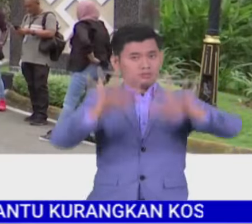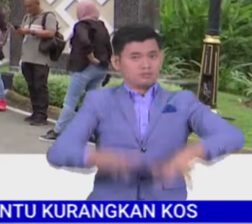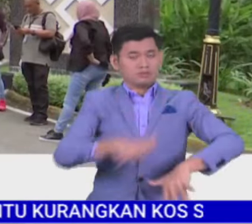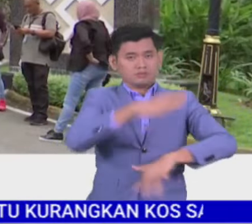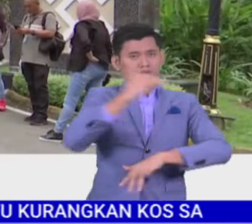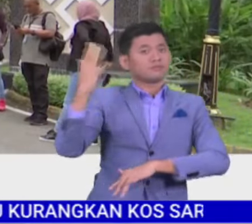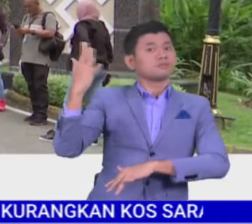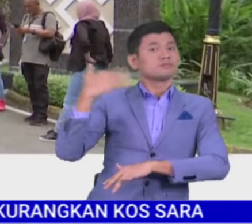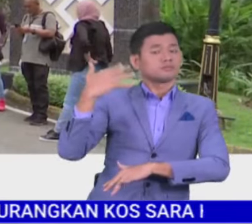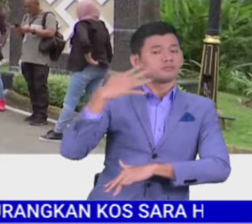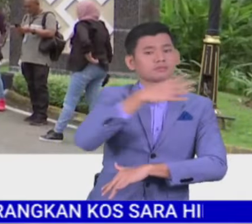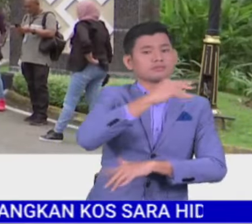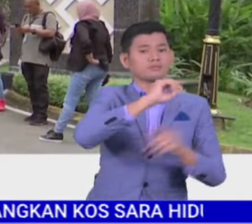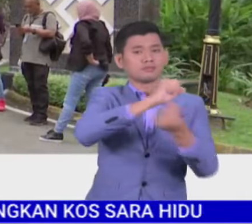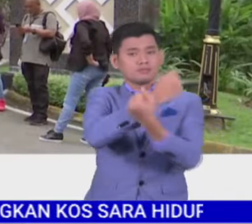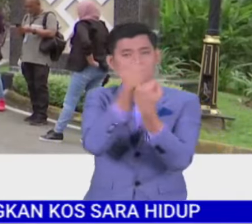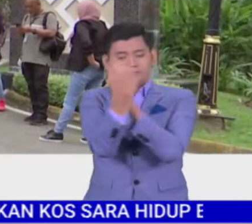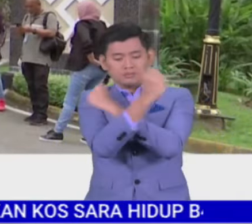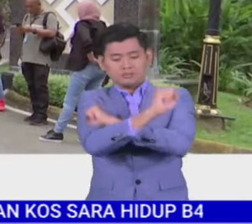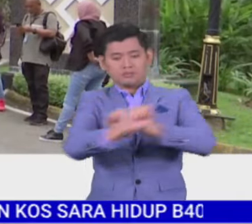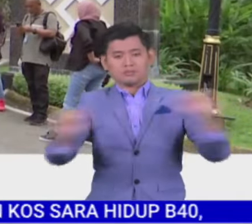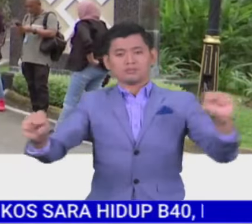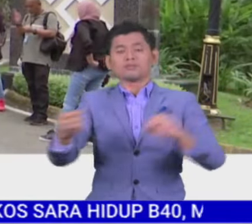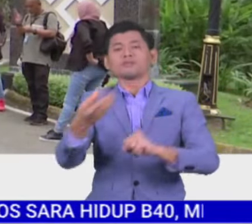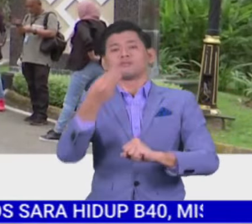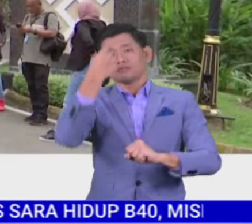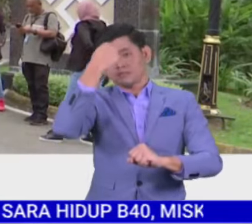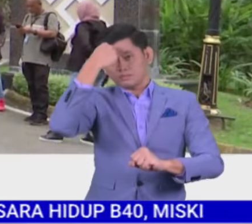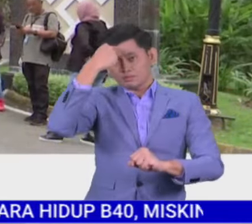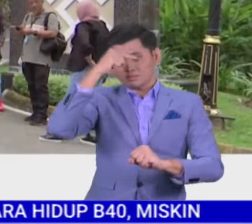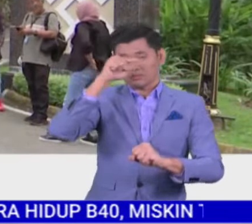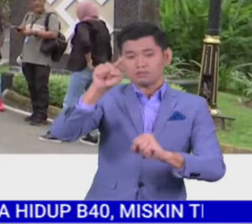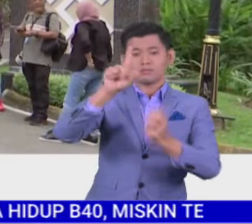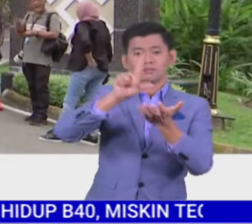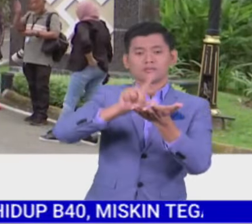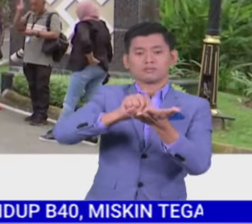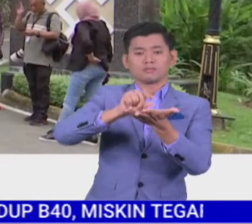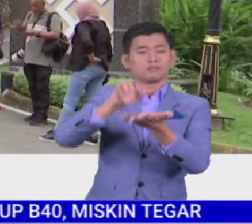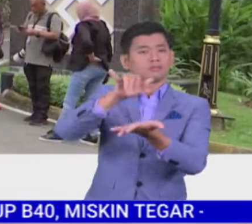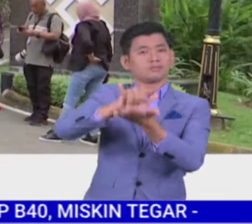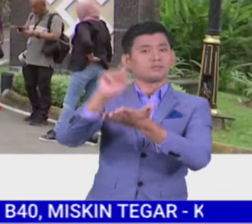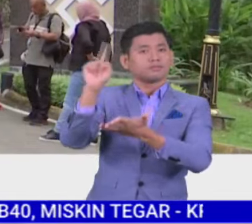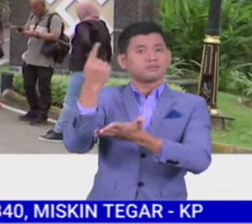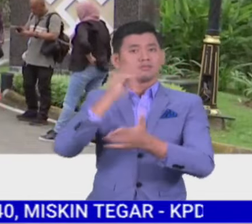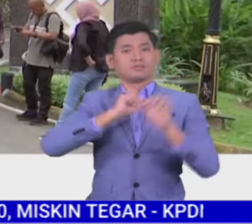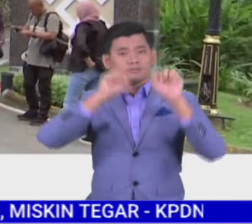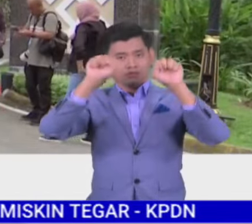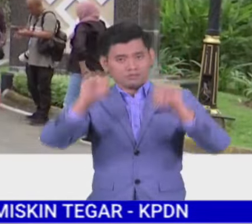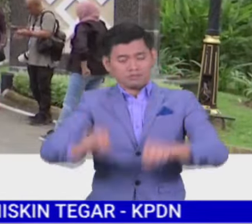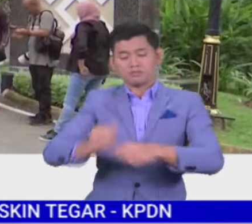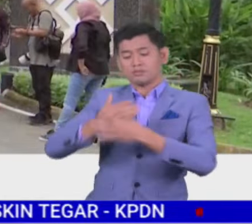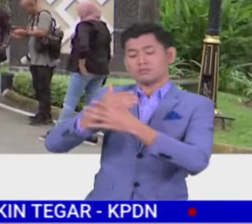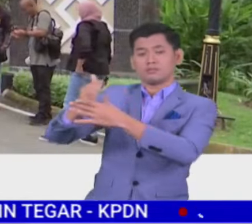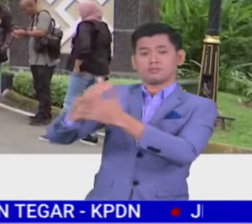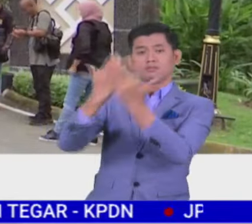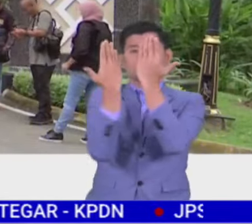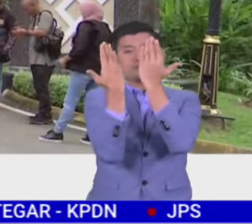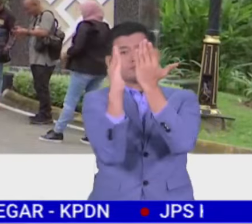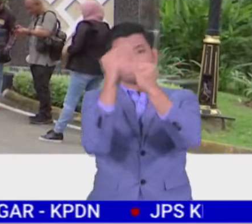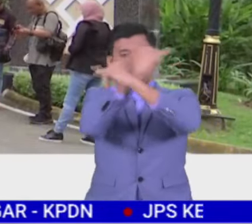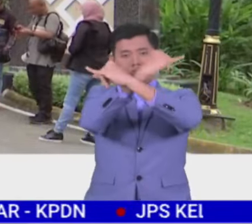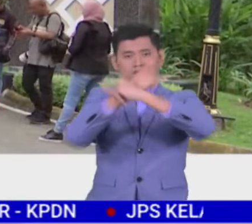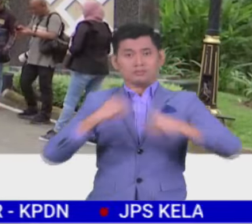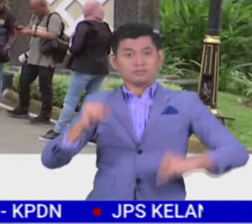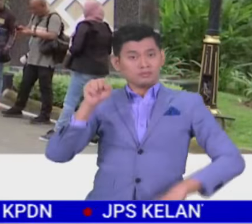selain menyediakan makanan untuk sajian pihak media jadi itu saja yang dapat sikukkan dari pintu masuk utama